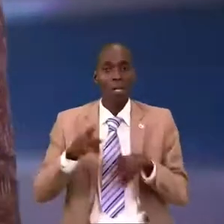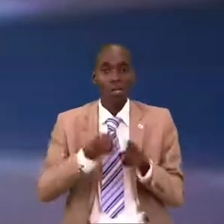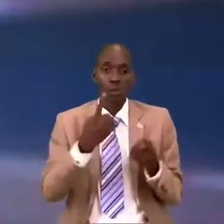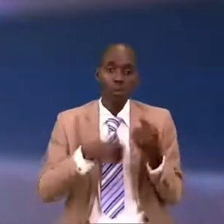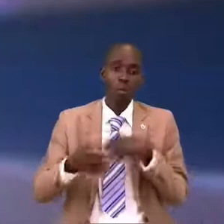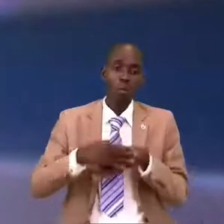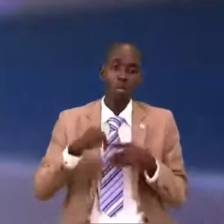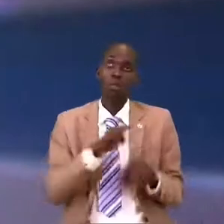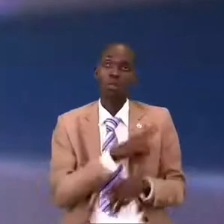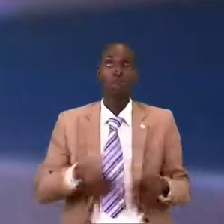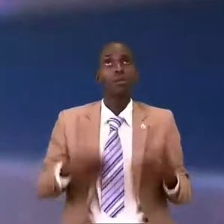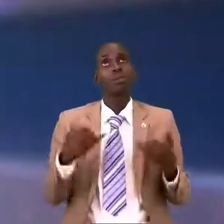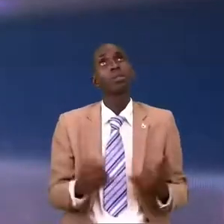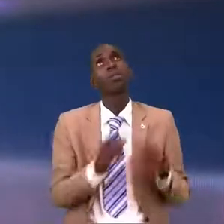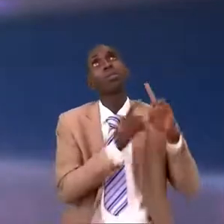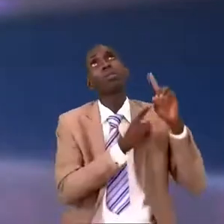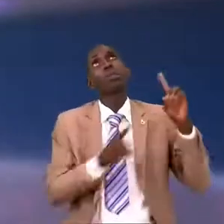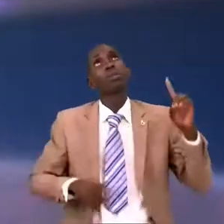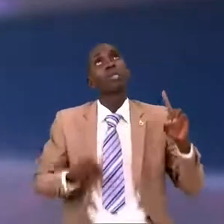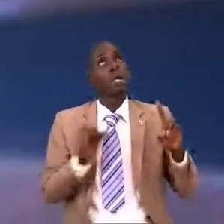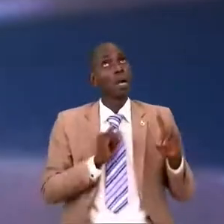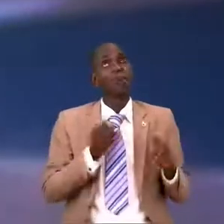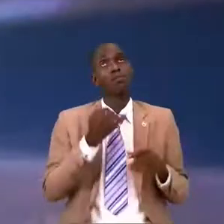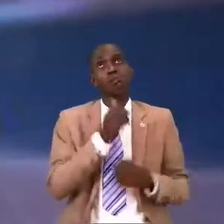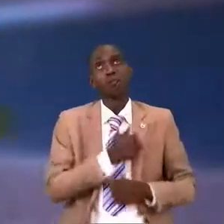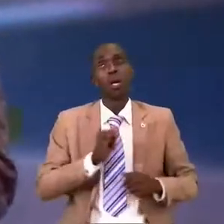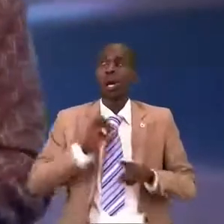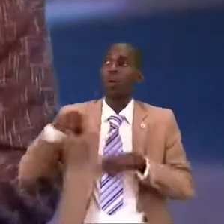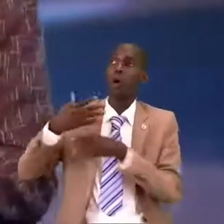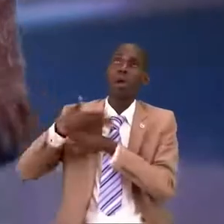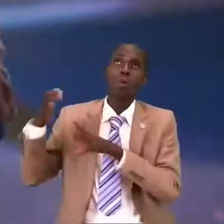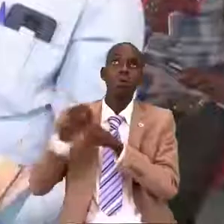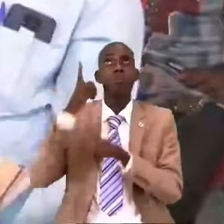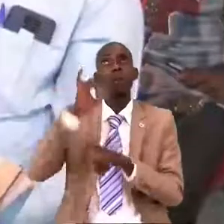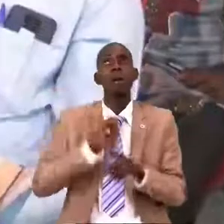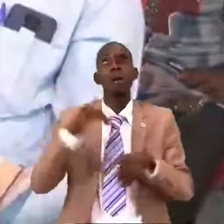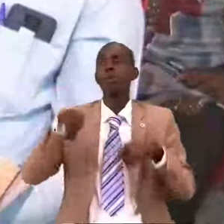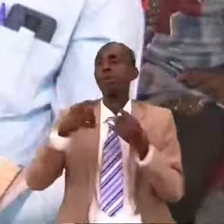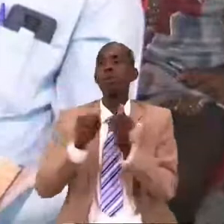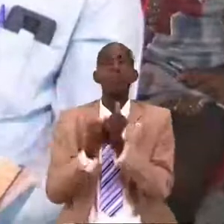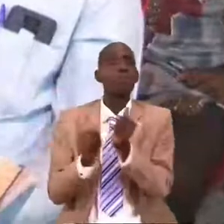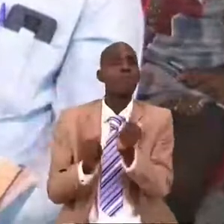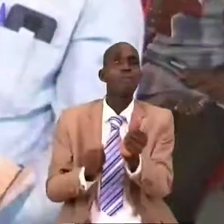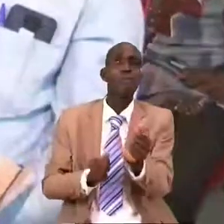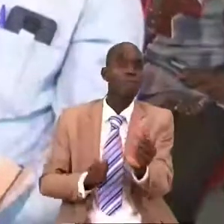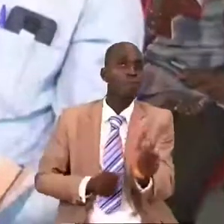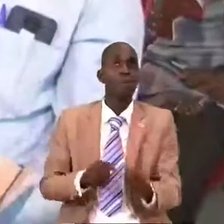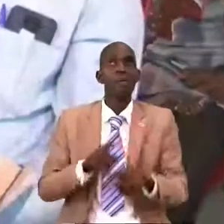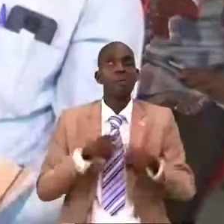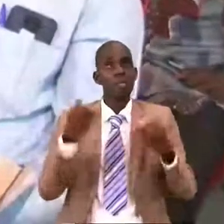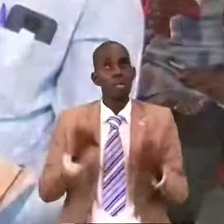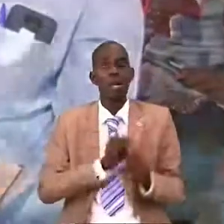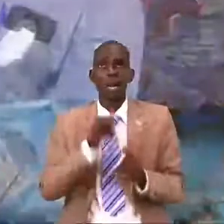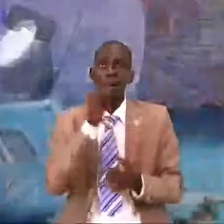très loin, mais je reviens à la maison. La miséricorde du Seigneur va te rencontrer au nom de Jésus.